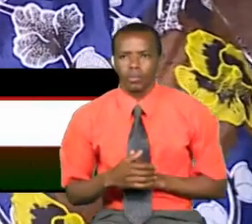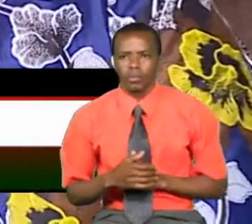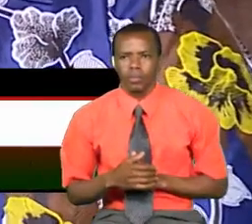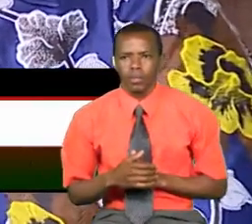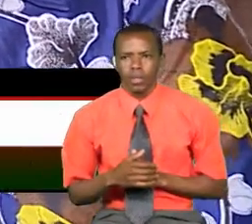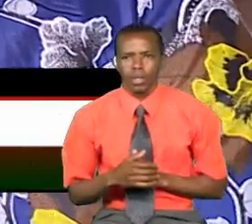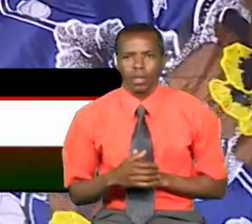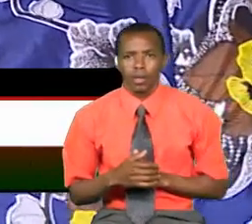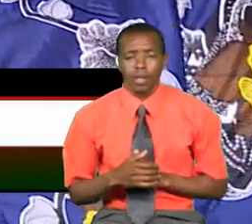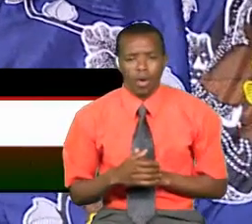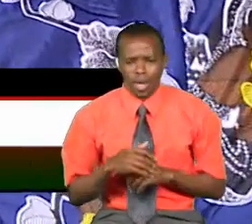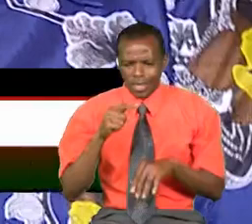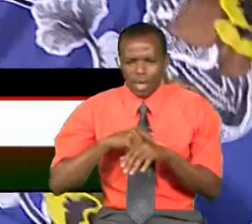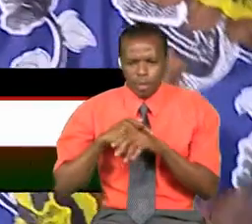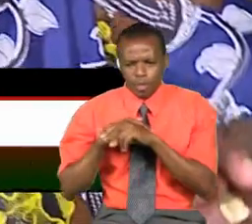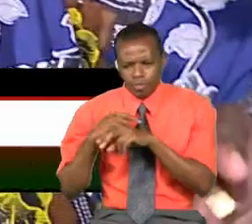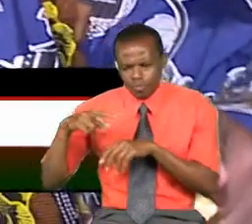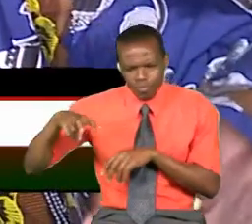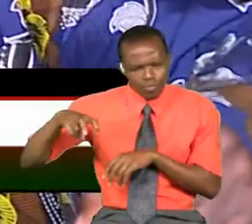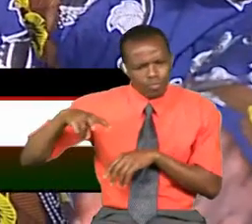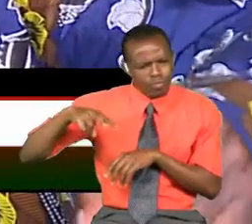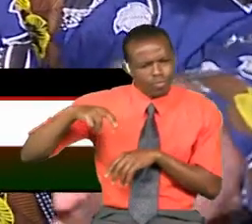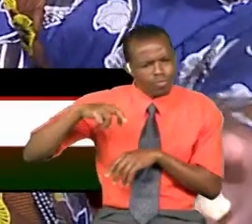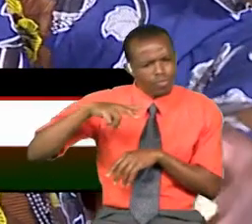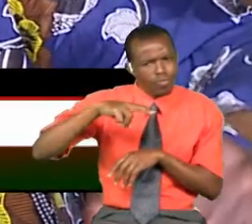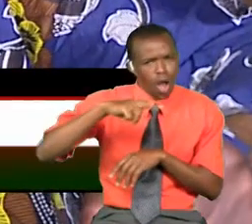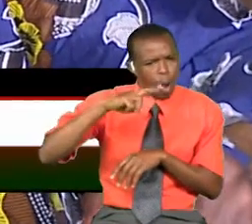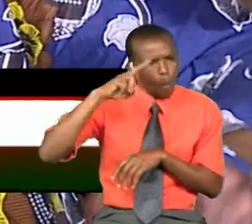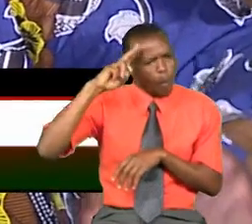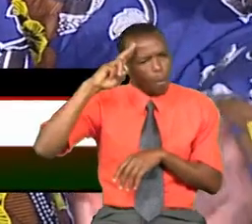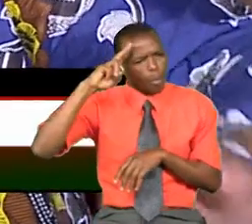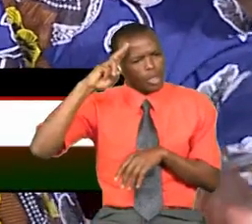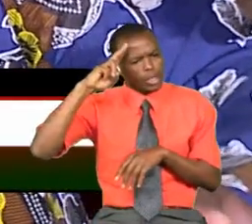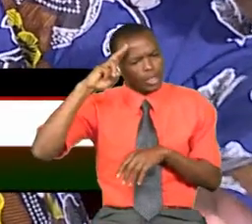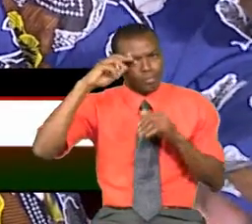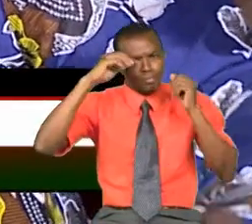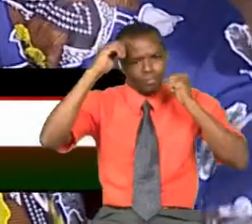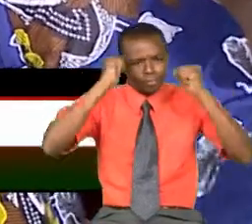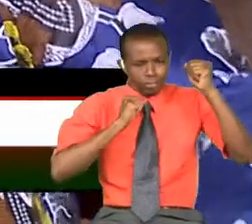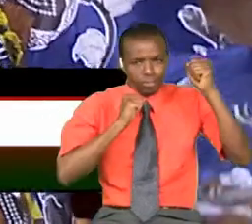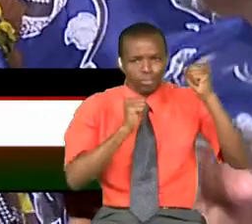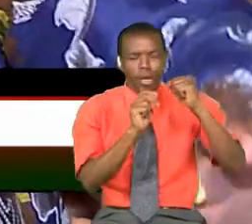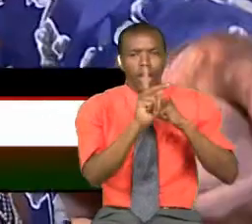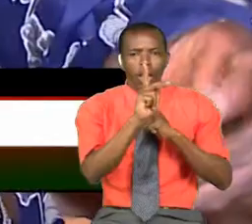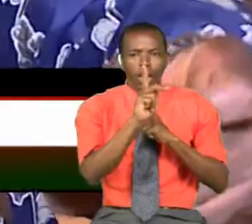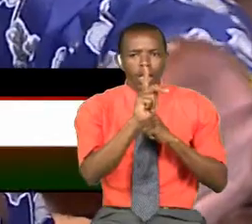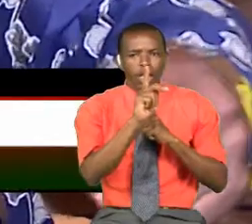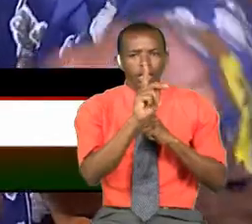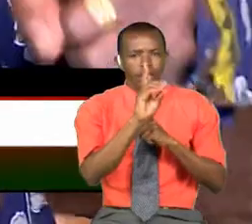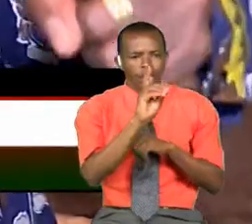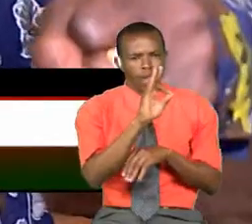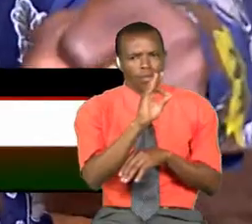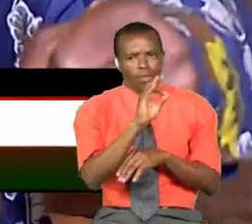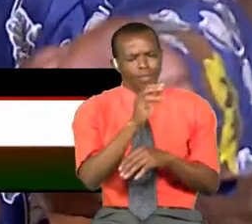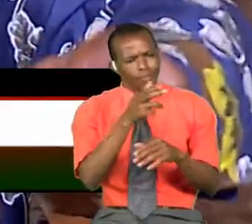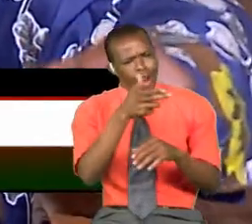Nilipokuwa katika ile hali ya kwenda, nikakuta askari mwanajeshi wa nchi kavu amenilenga namna hii.